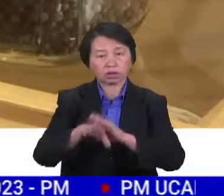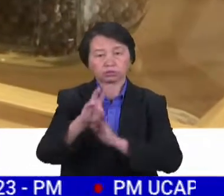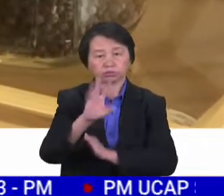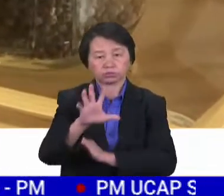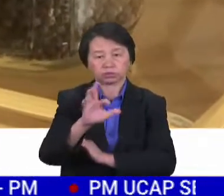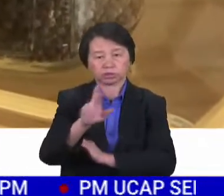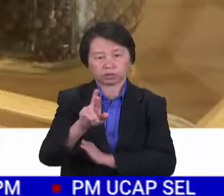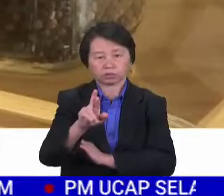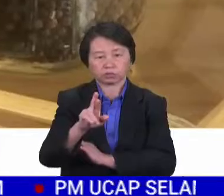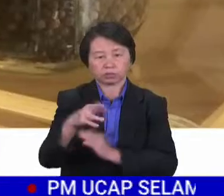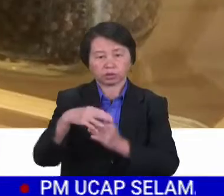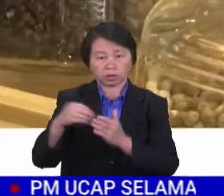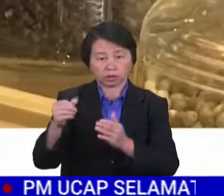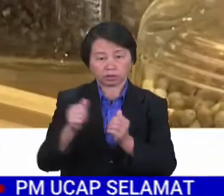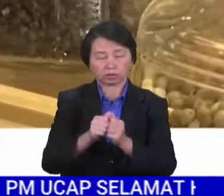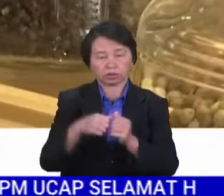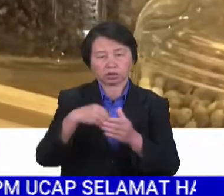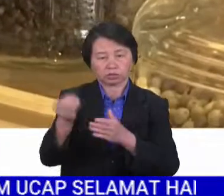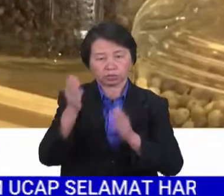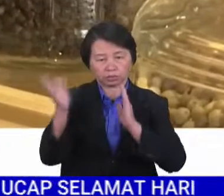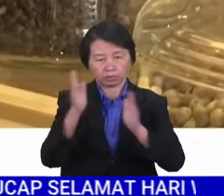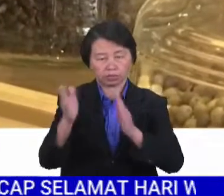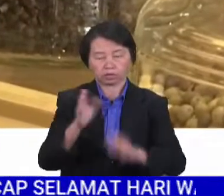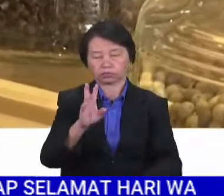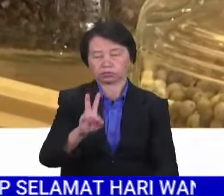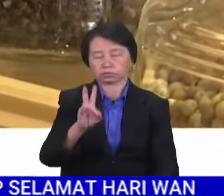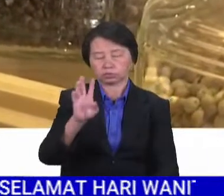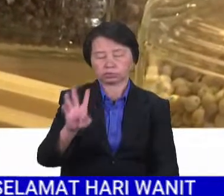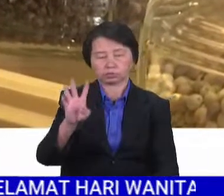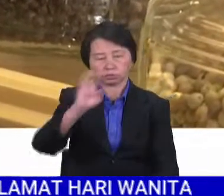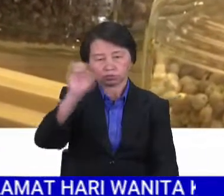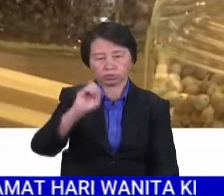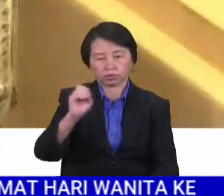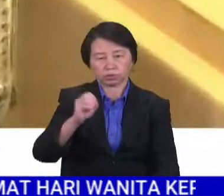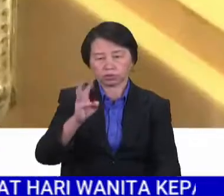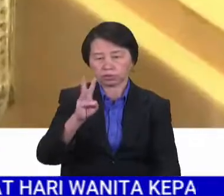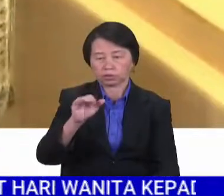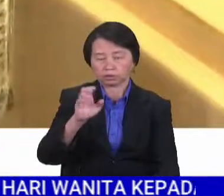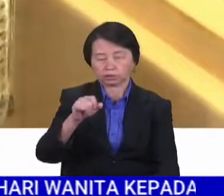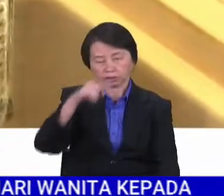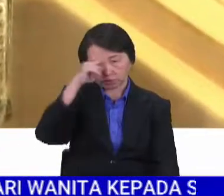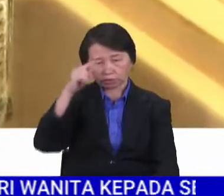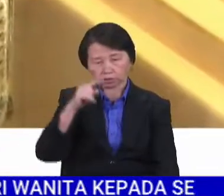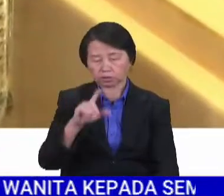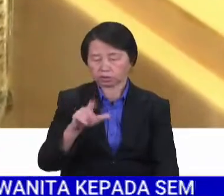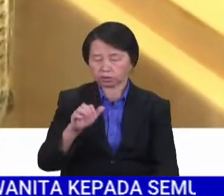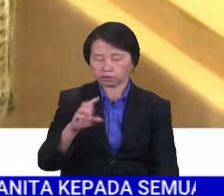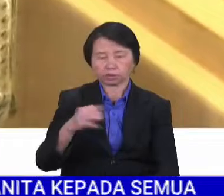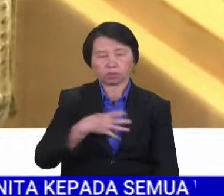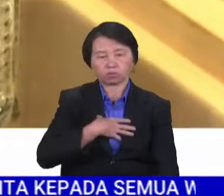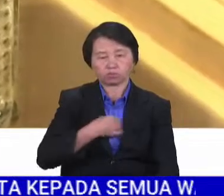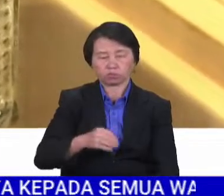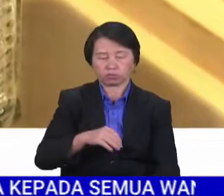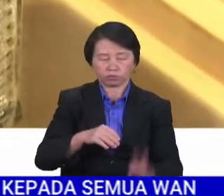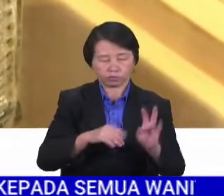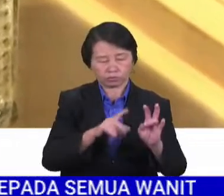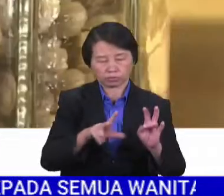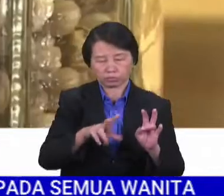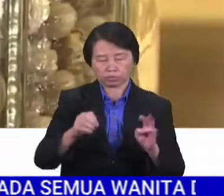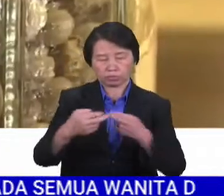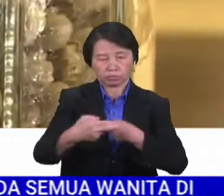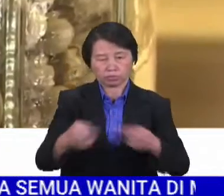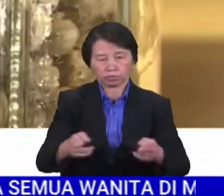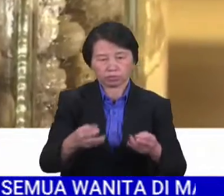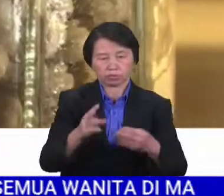75.000 Ringgit dengan keluaran negara atau bagi kepada 700 lada hitam tiga Perancis lada putih dari 7700